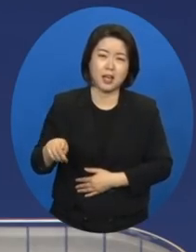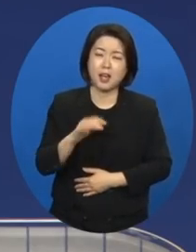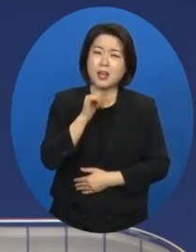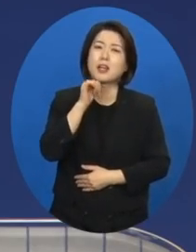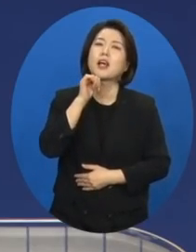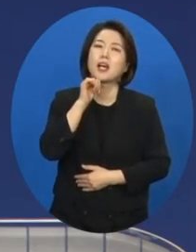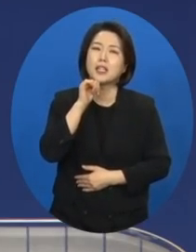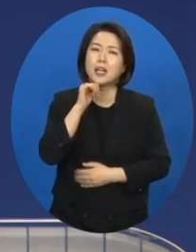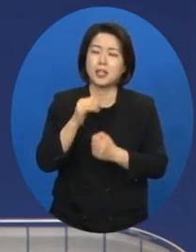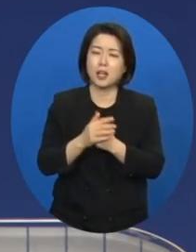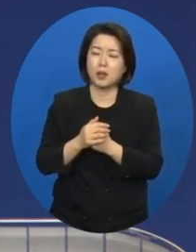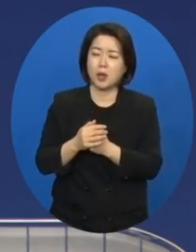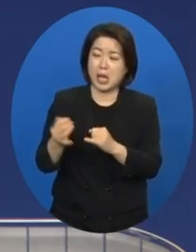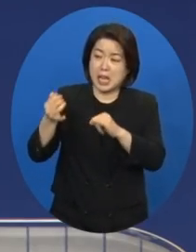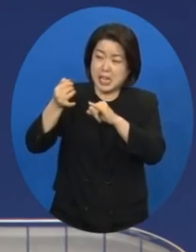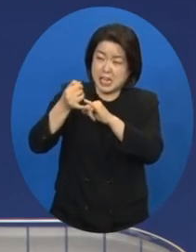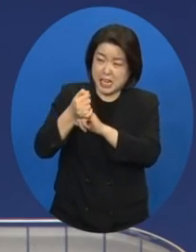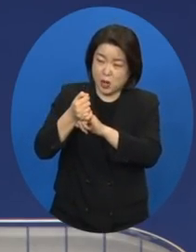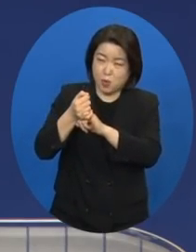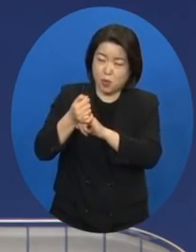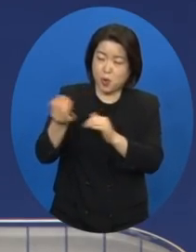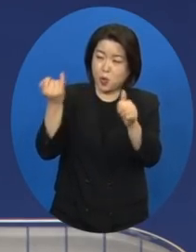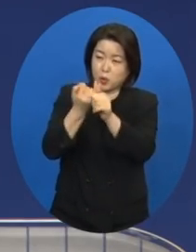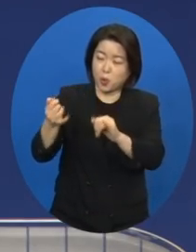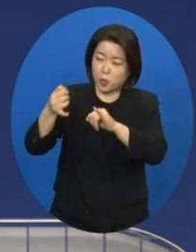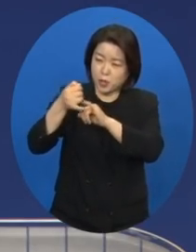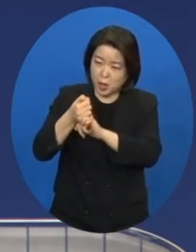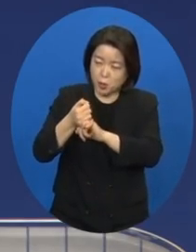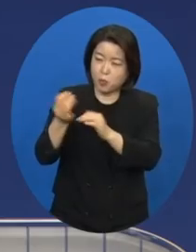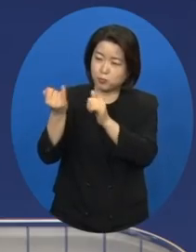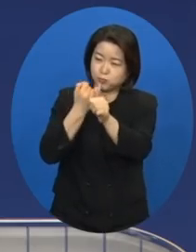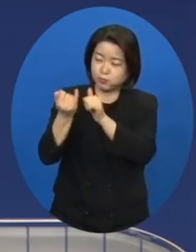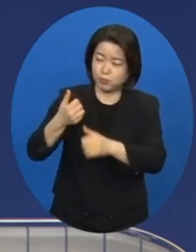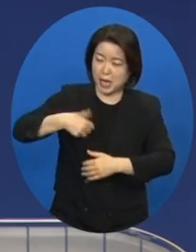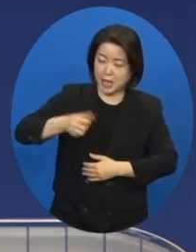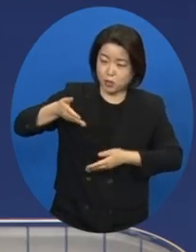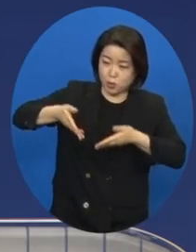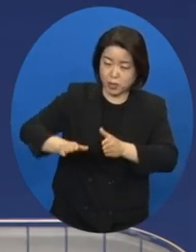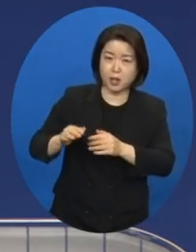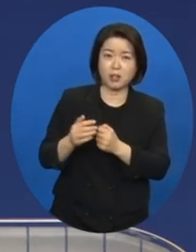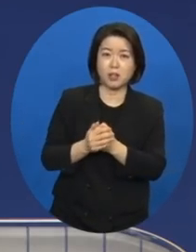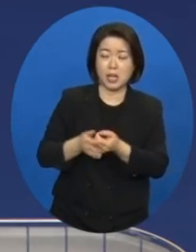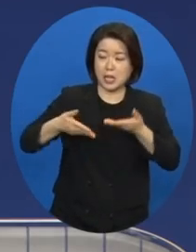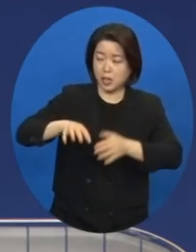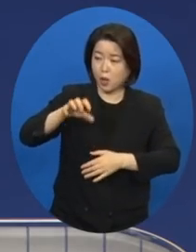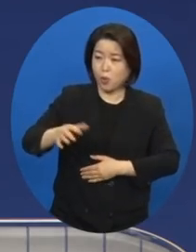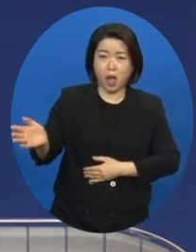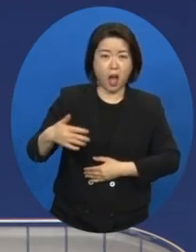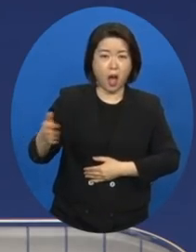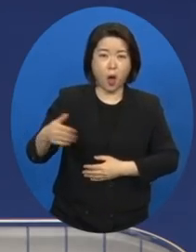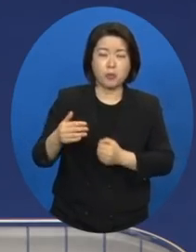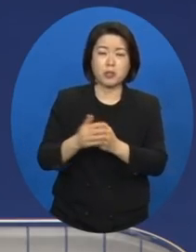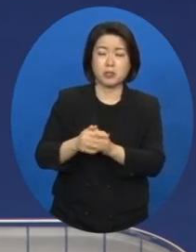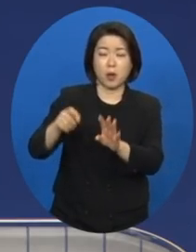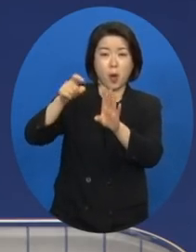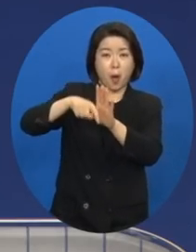가난한 약혼 부부의 아들로 태어났는데 태어날 장소가 없어서